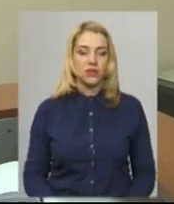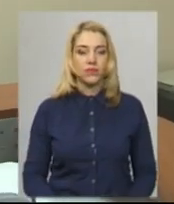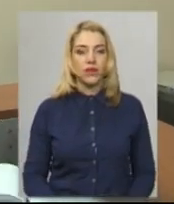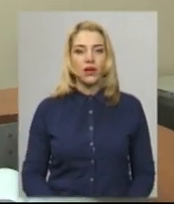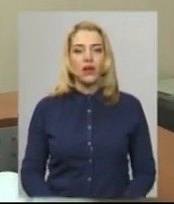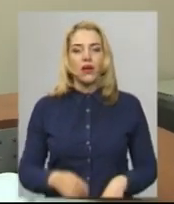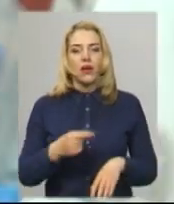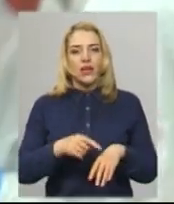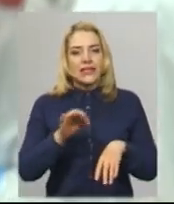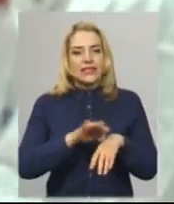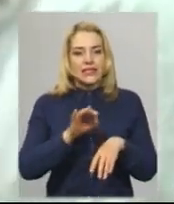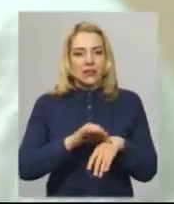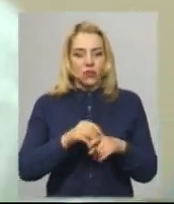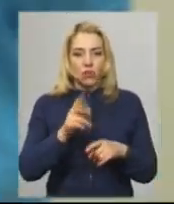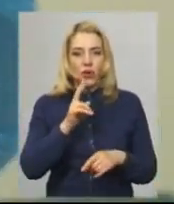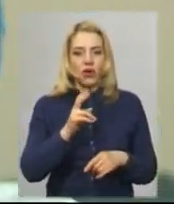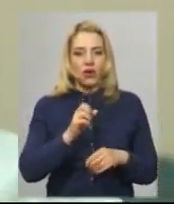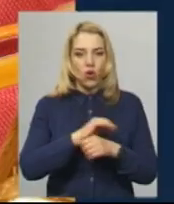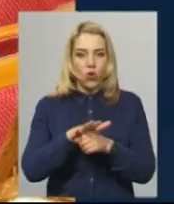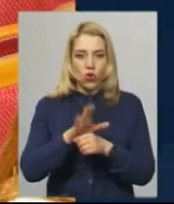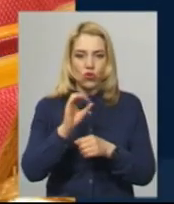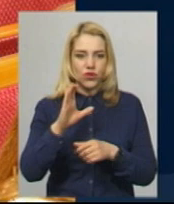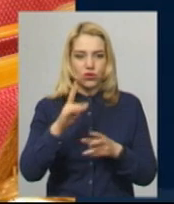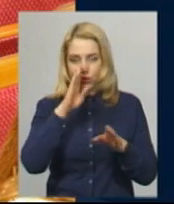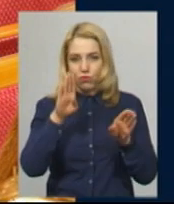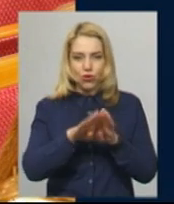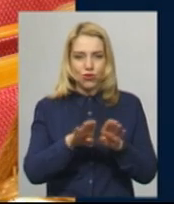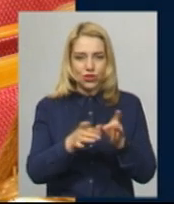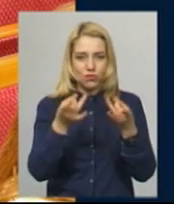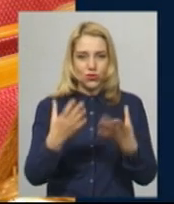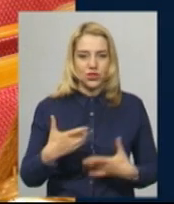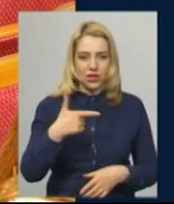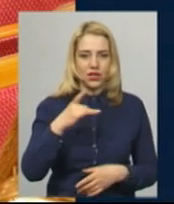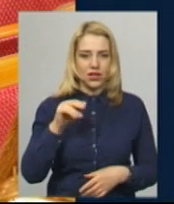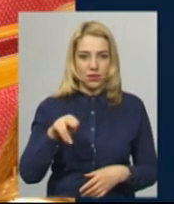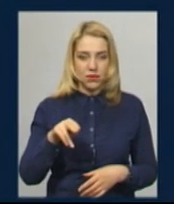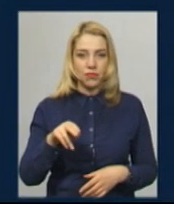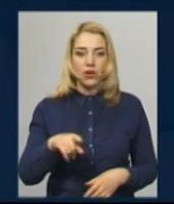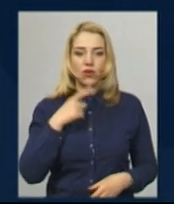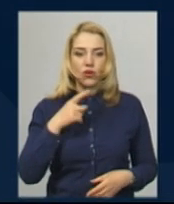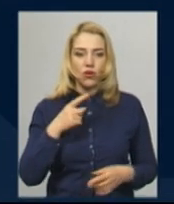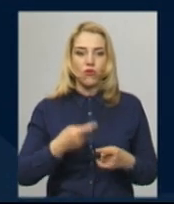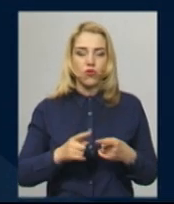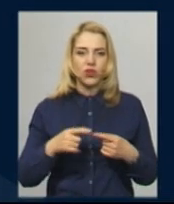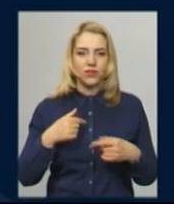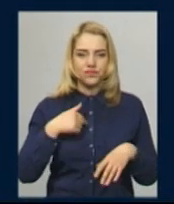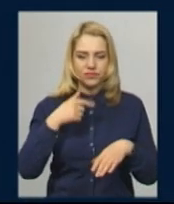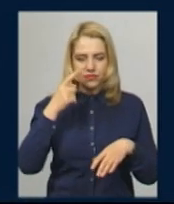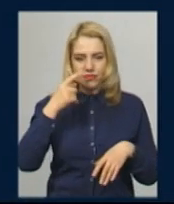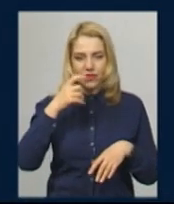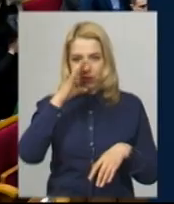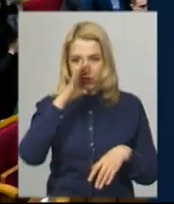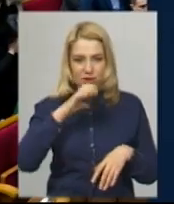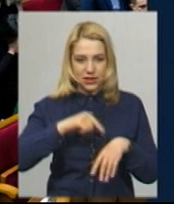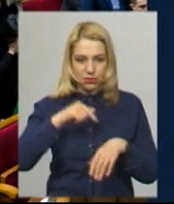Симптоми коронавірусної хвороби дуже схожі на симптоми звичайного грипу, каже Володимир Ватрас. Додає, знедуження відчув на п'ятий день,